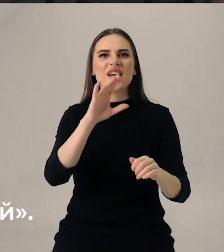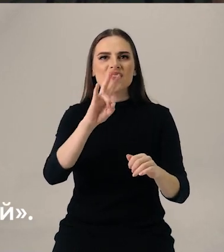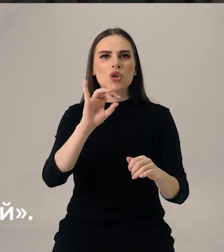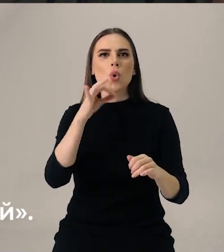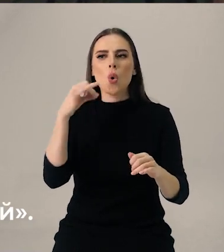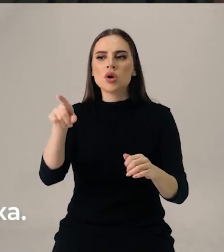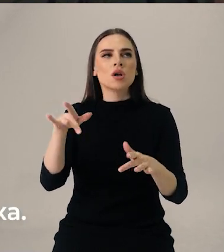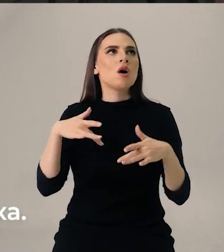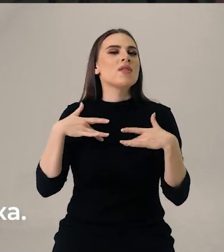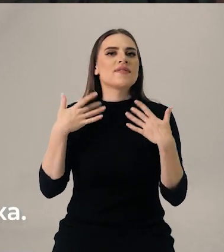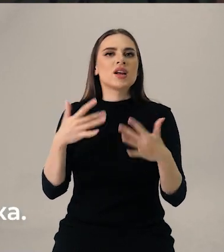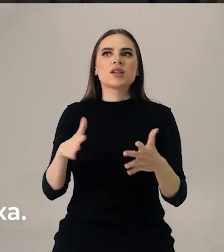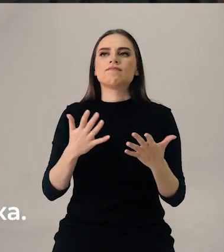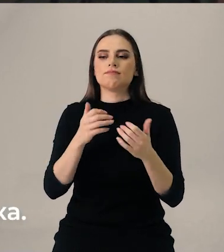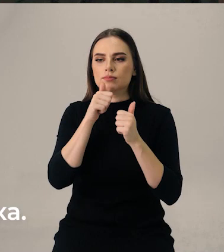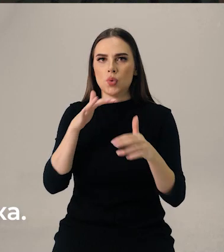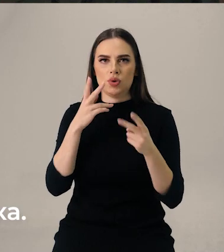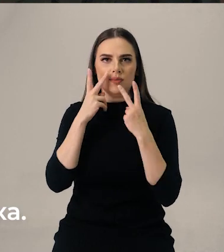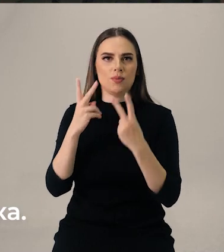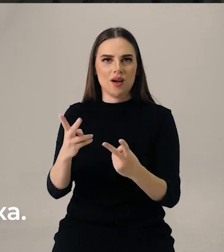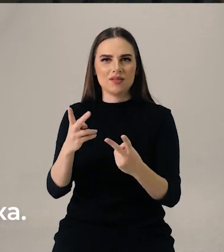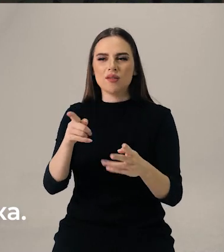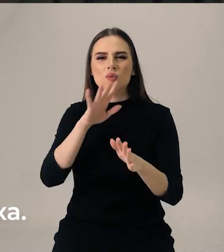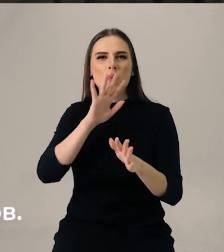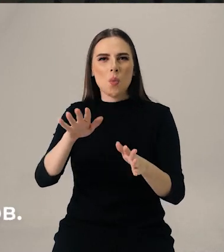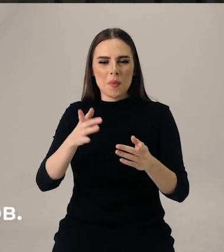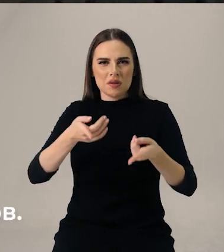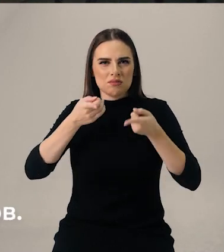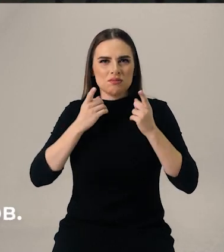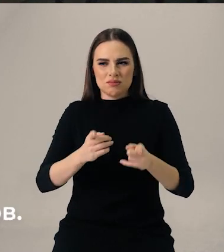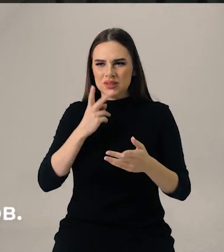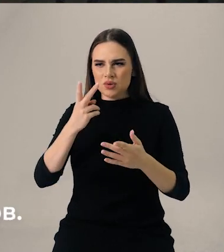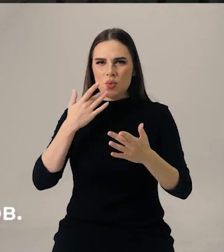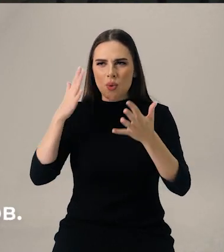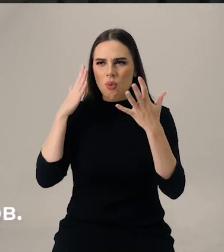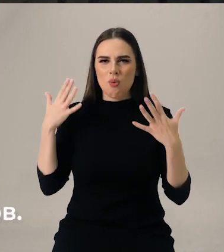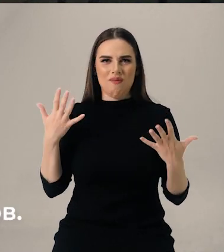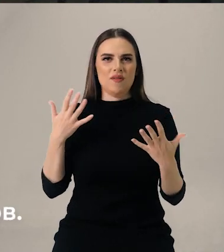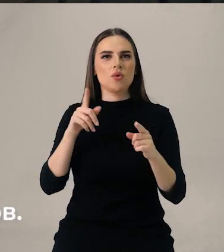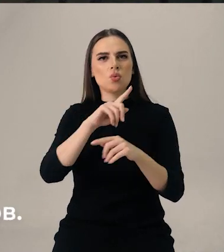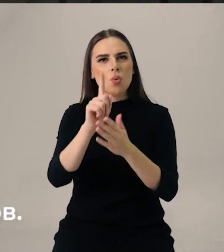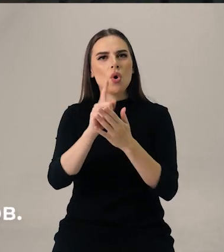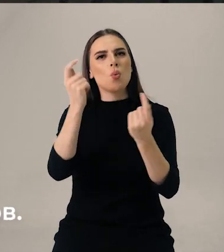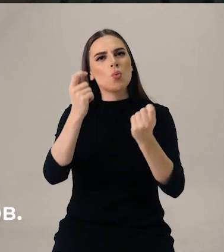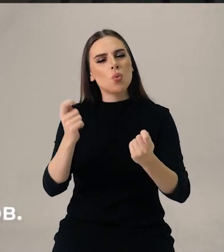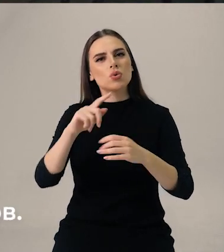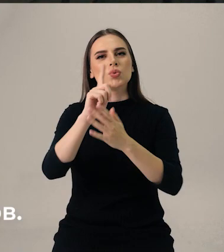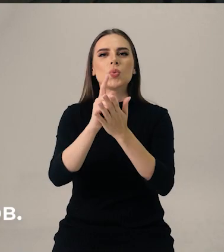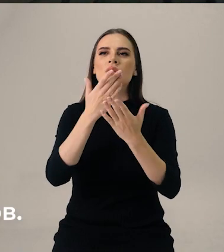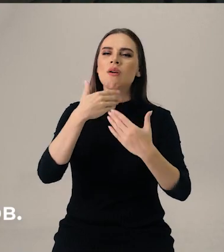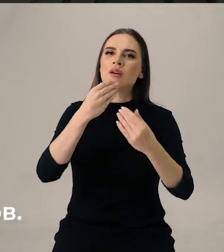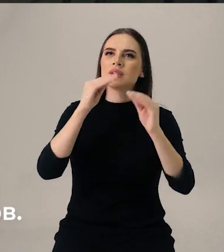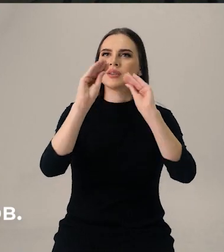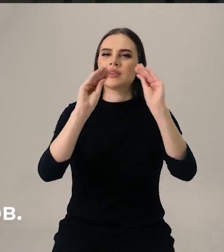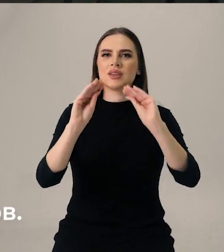отвратительной работой. Ему не нравился экстремальный реализм художника. Он считал, что в творчестве художников должны быть идеалы, а не